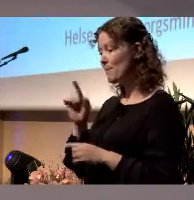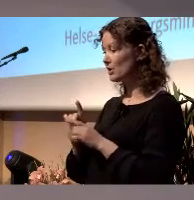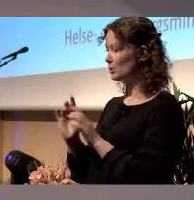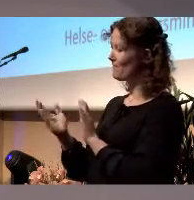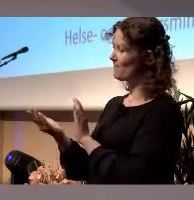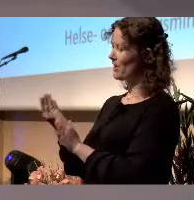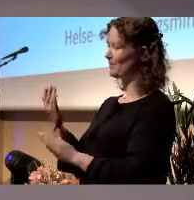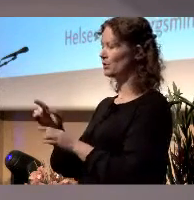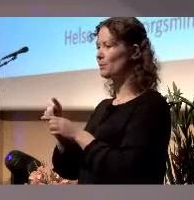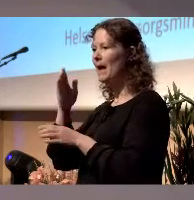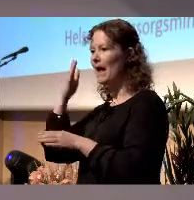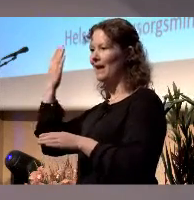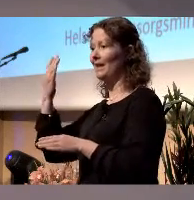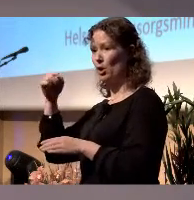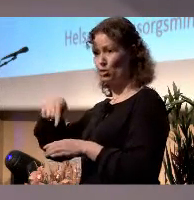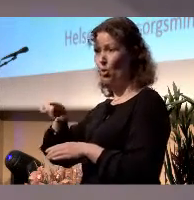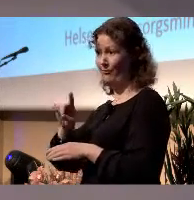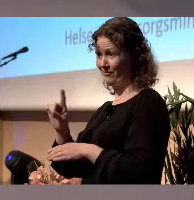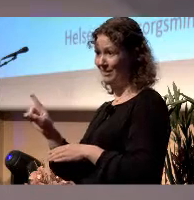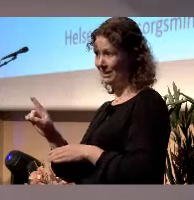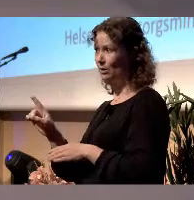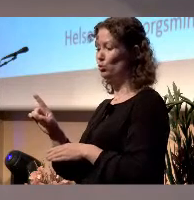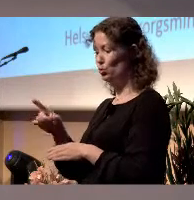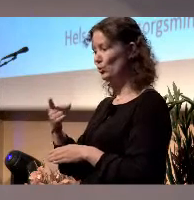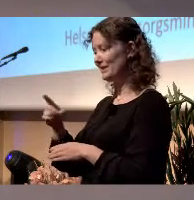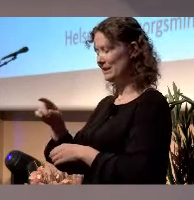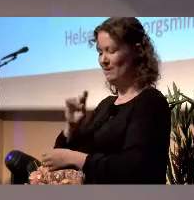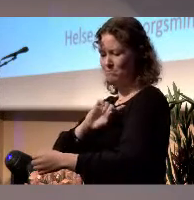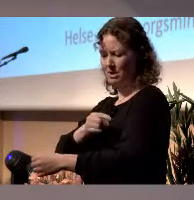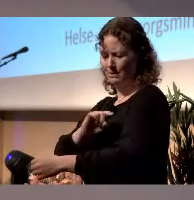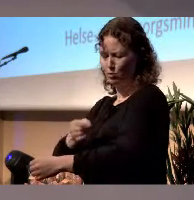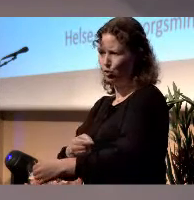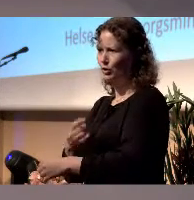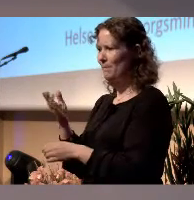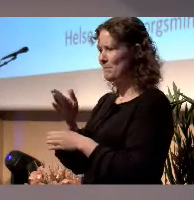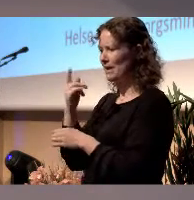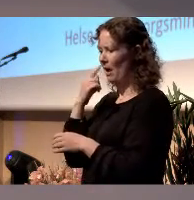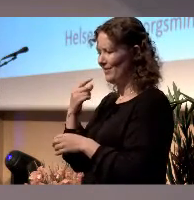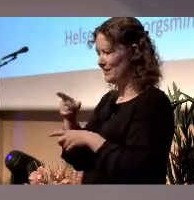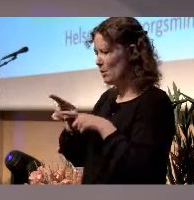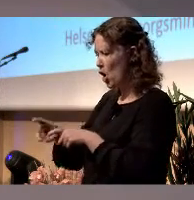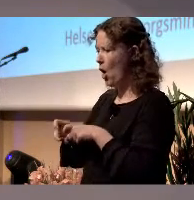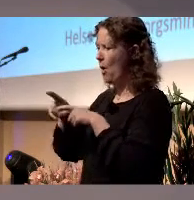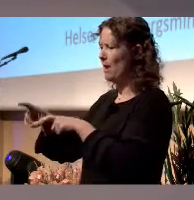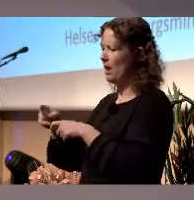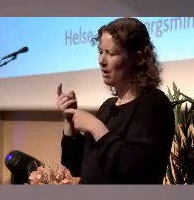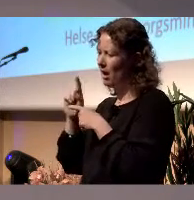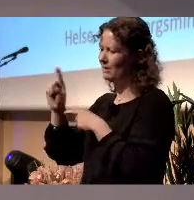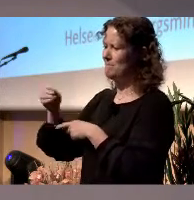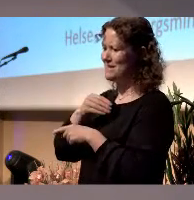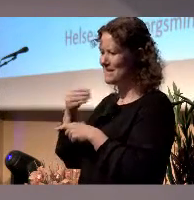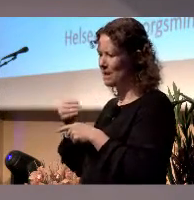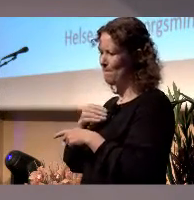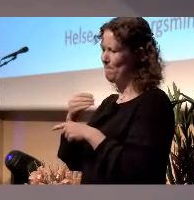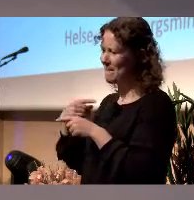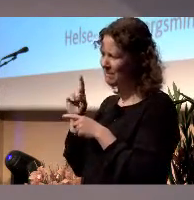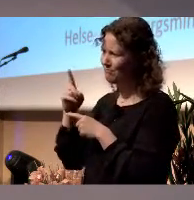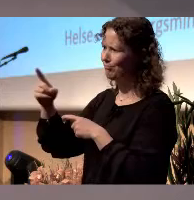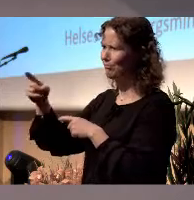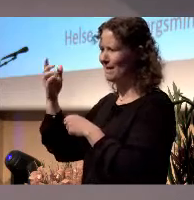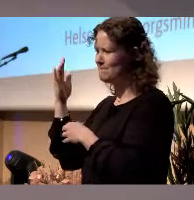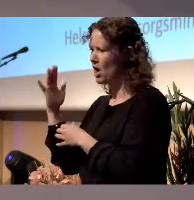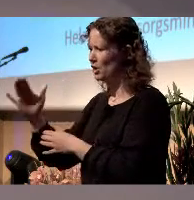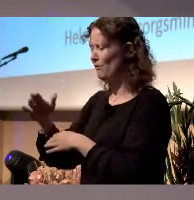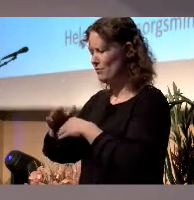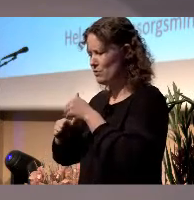som heltene i vår tid? Jo, de muskuløse middelalderne mennene som løper mil etter mil i marka for å bygge opp formen